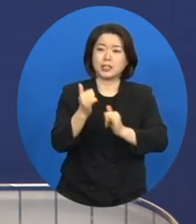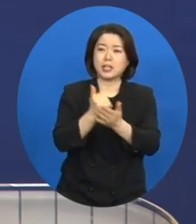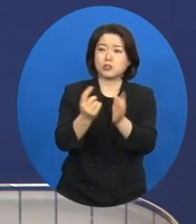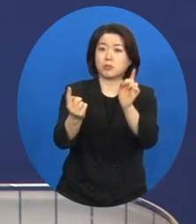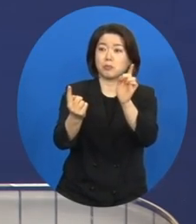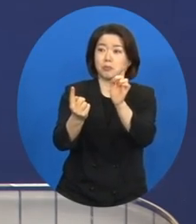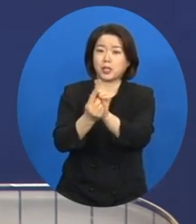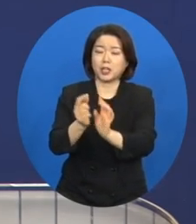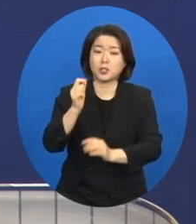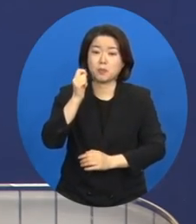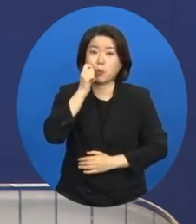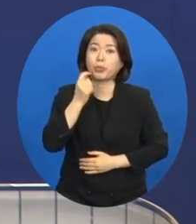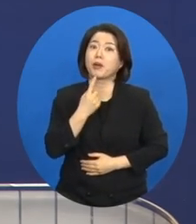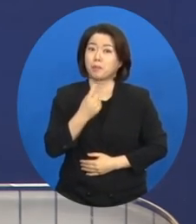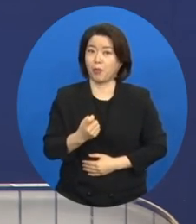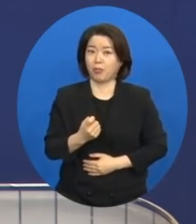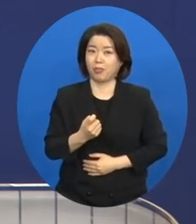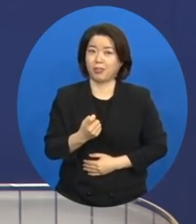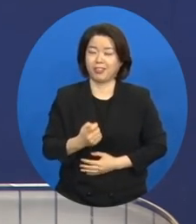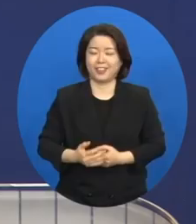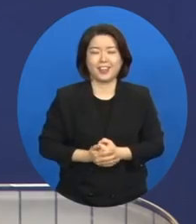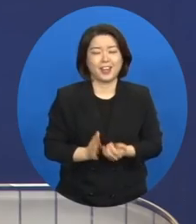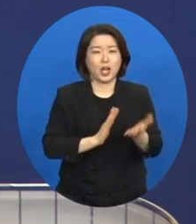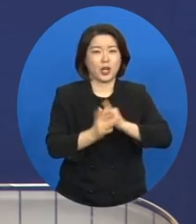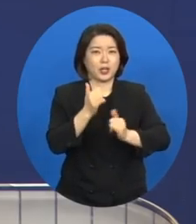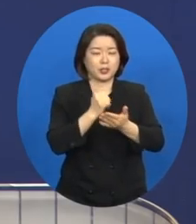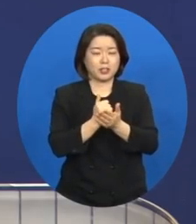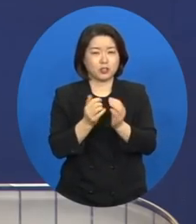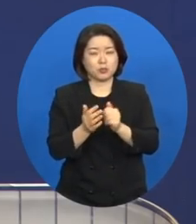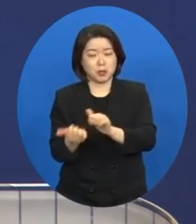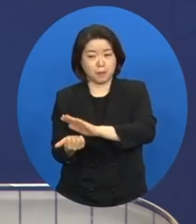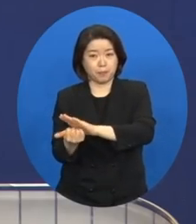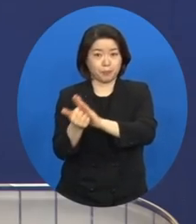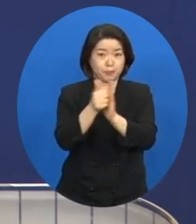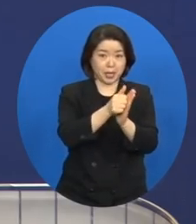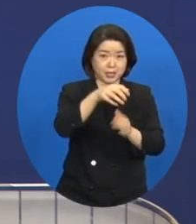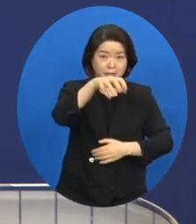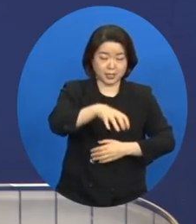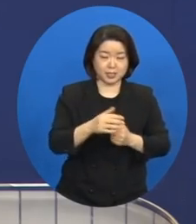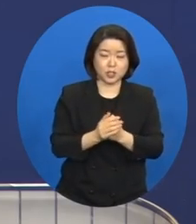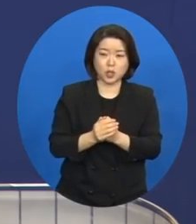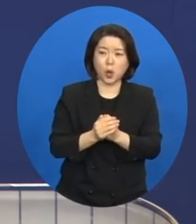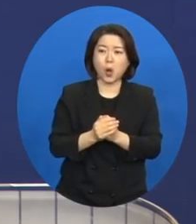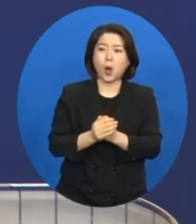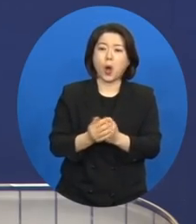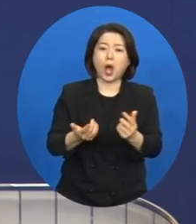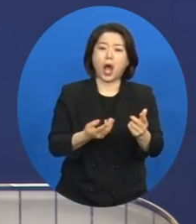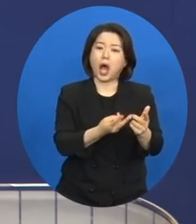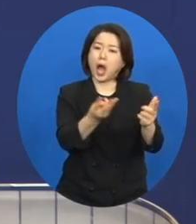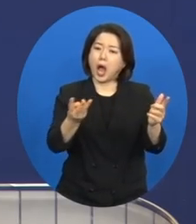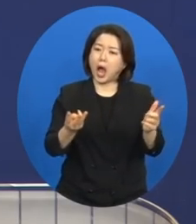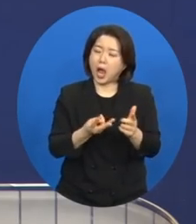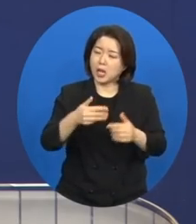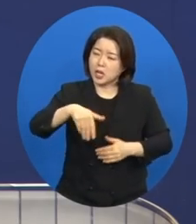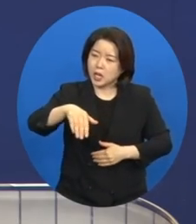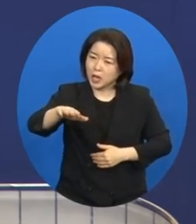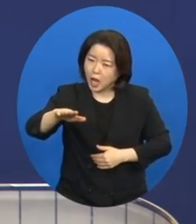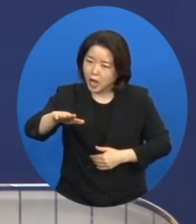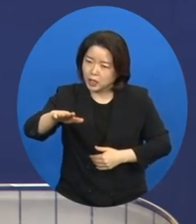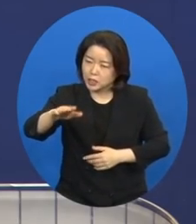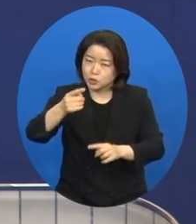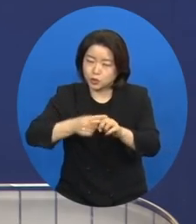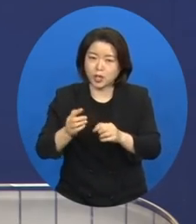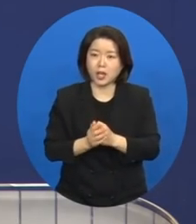수도 있었기 때문이죠. 예수님의 베다니에서 근처에서 갈릴리로 떠나시려다가 빌립을 보시고 나를